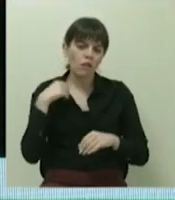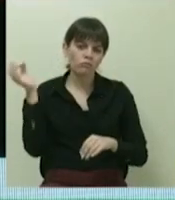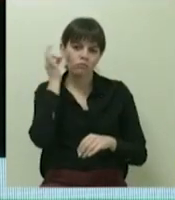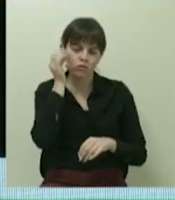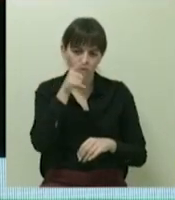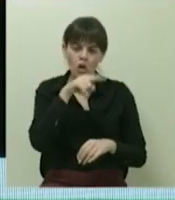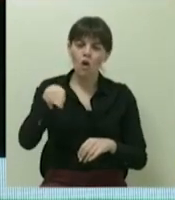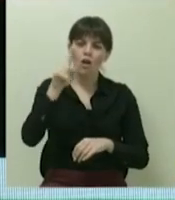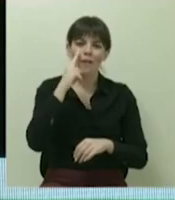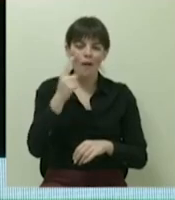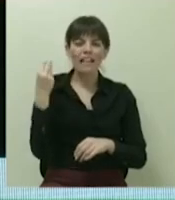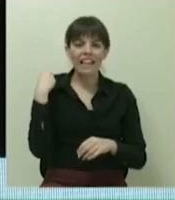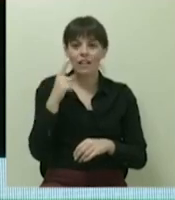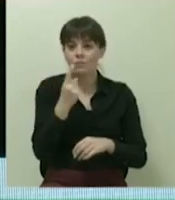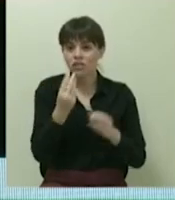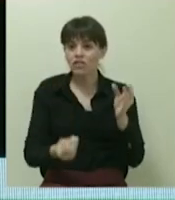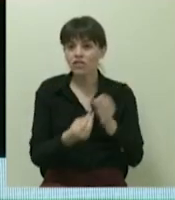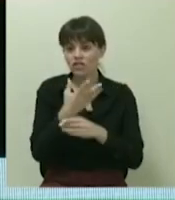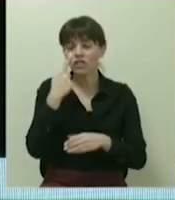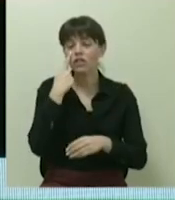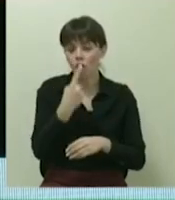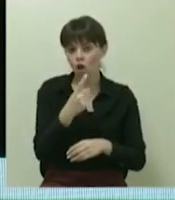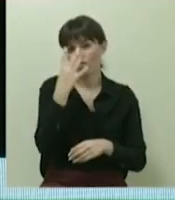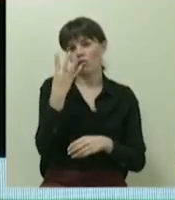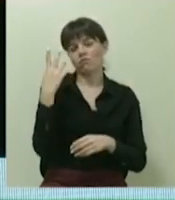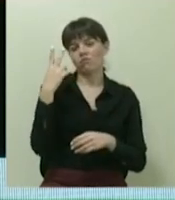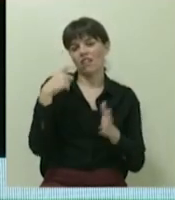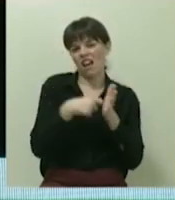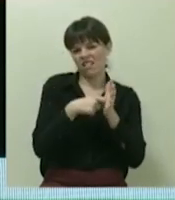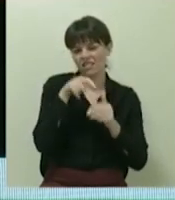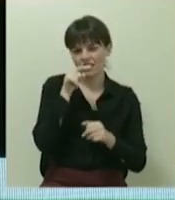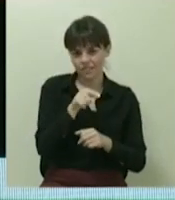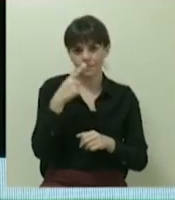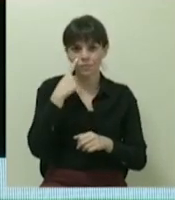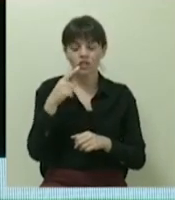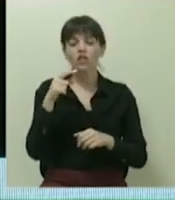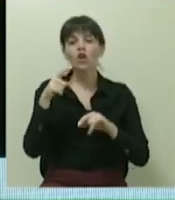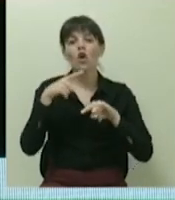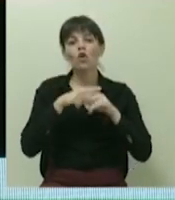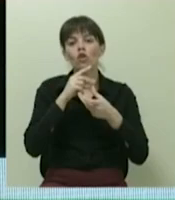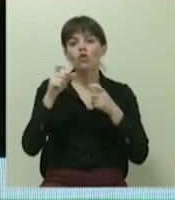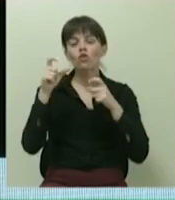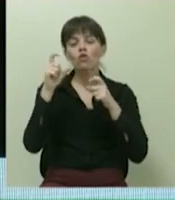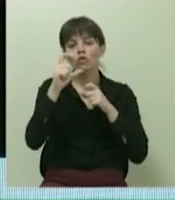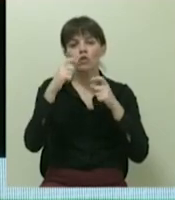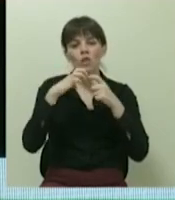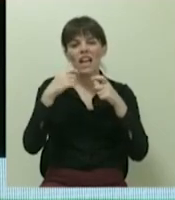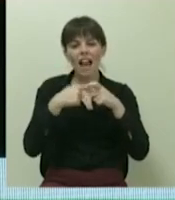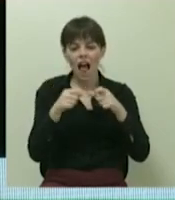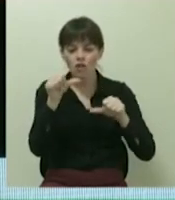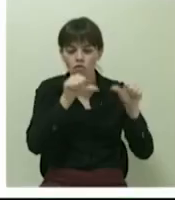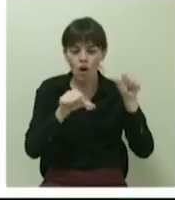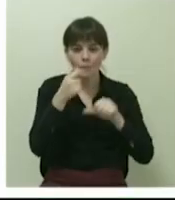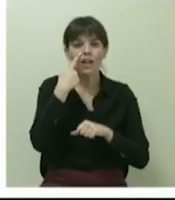onun en son sürümü çıktı GPT-4 adında. Hücre kimyası hakkında kısa bir kompozisyon yaz dedim